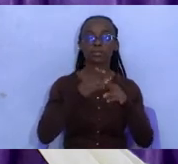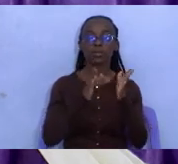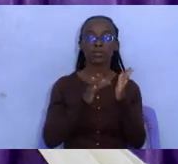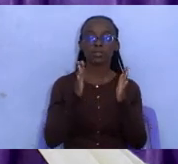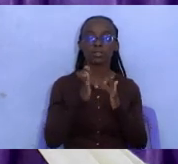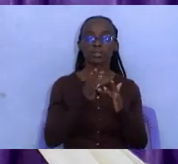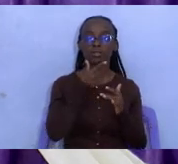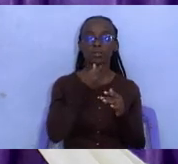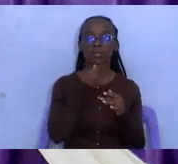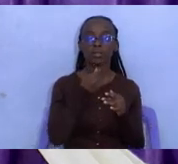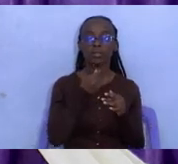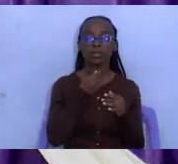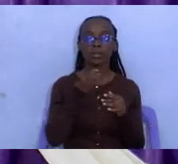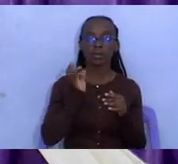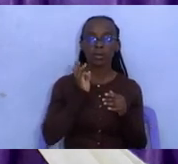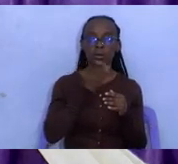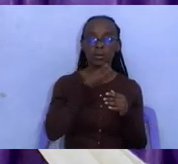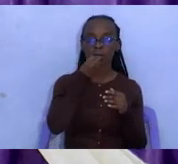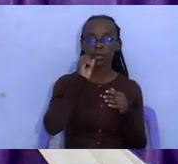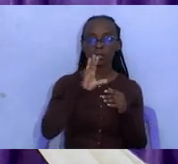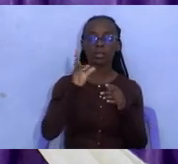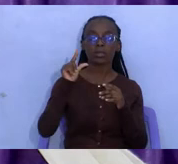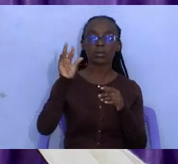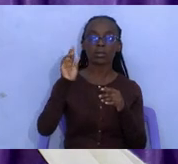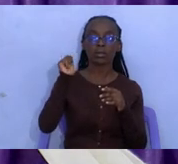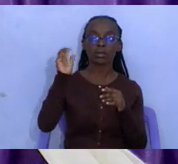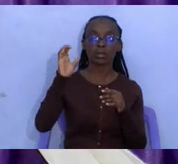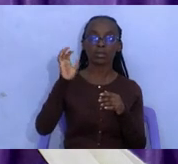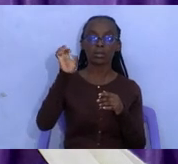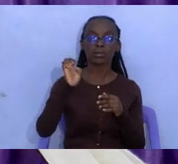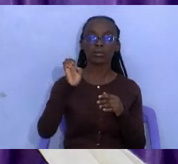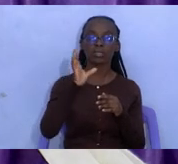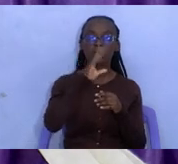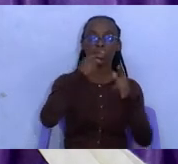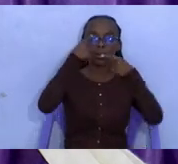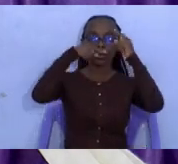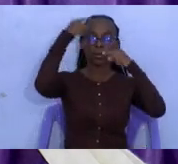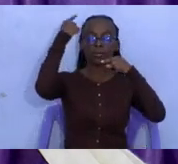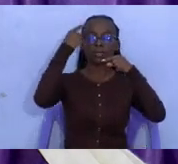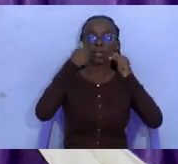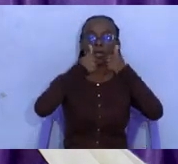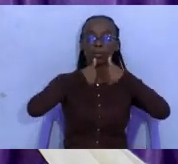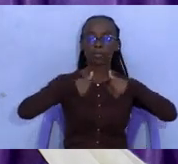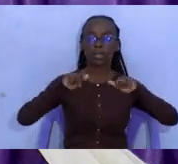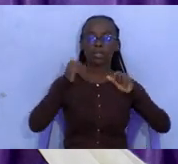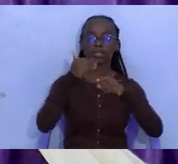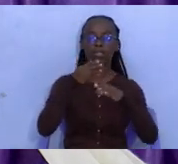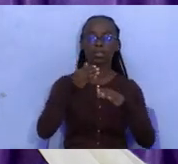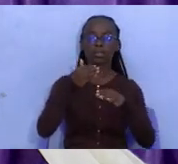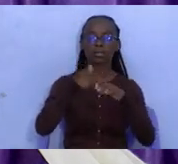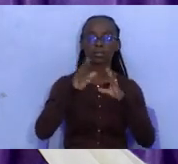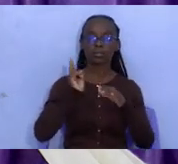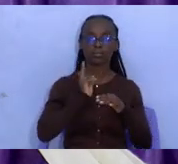Na Bwana, tunatangaza neema na ushindi ya kwamba Bwana, ufanisi ni sehemu yetu, baraka ni sehemu ya watu